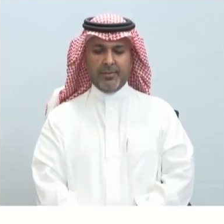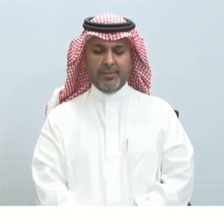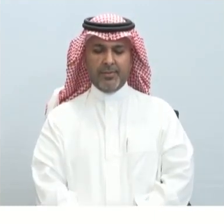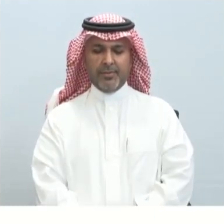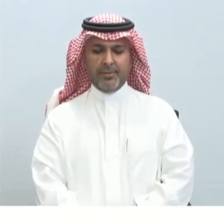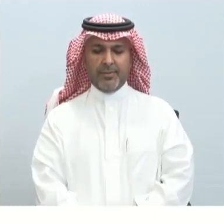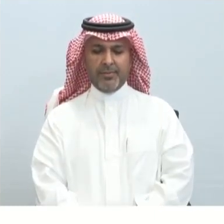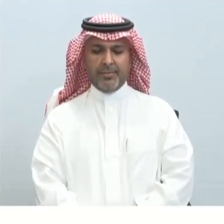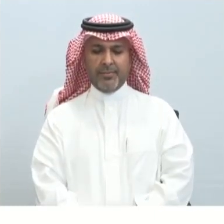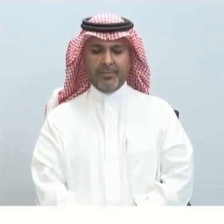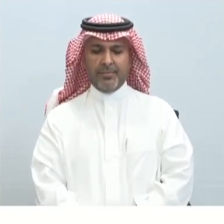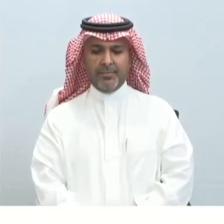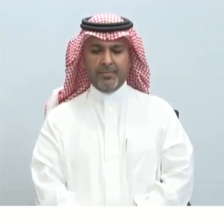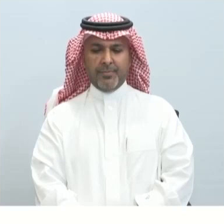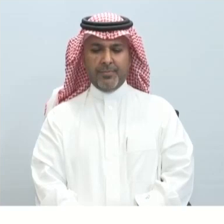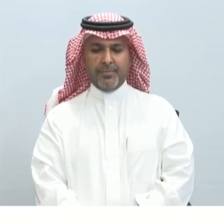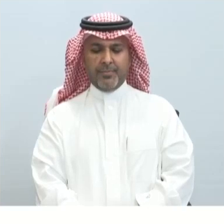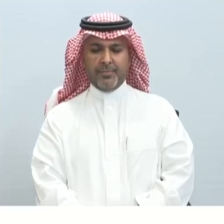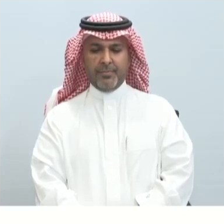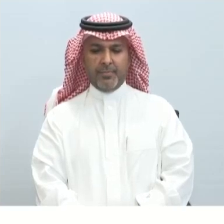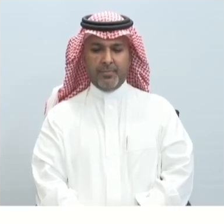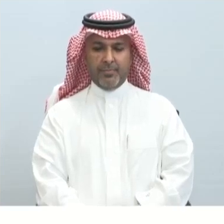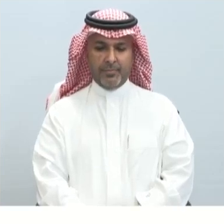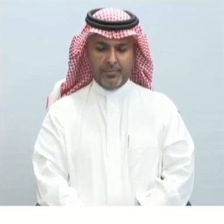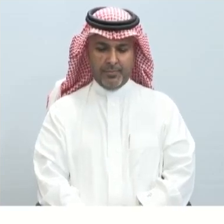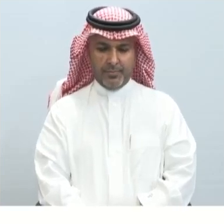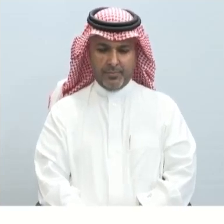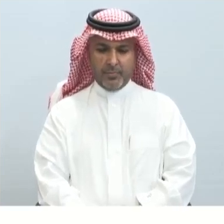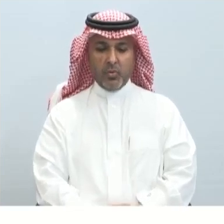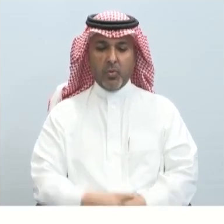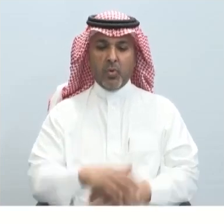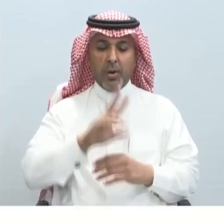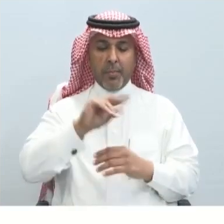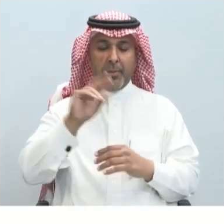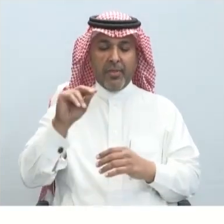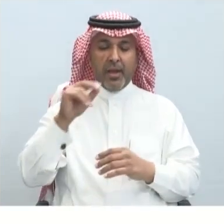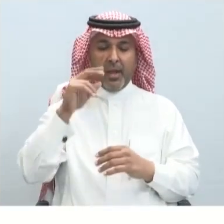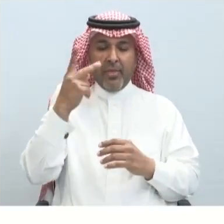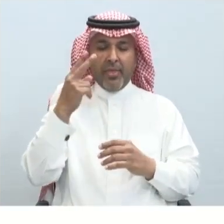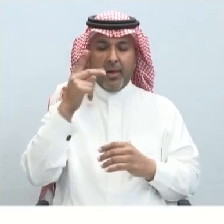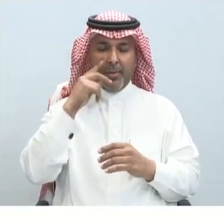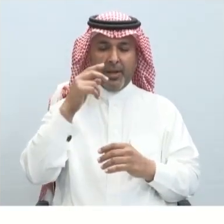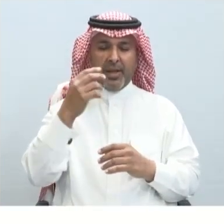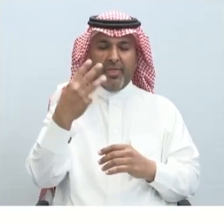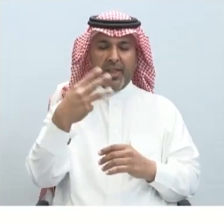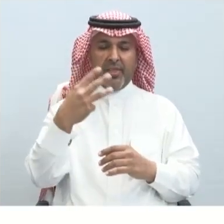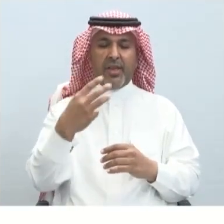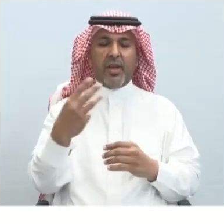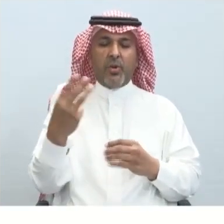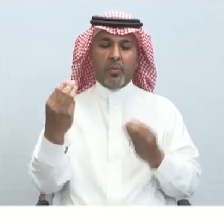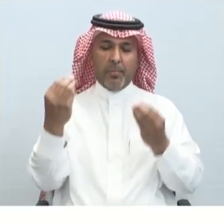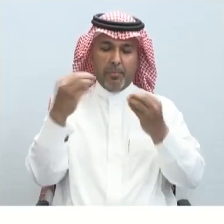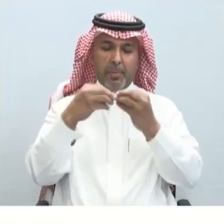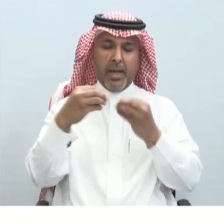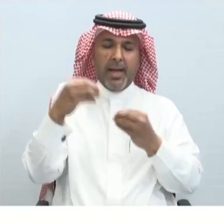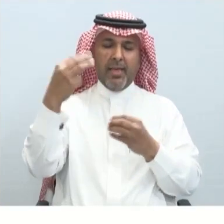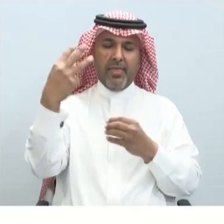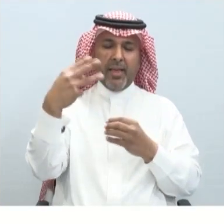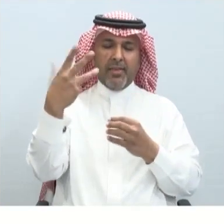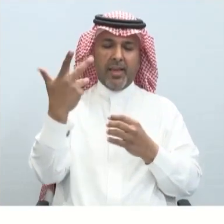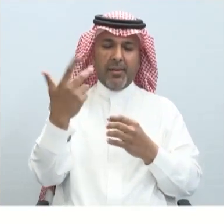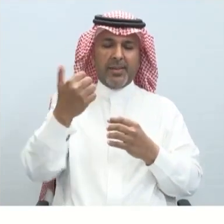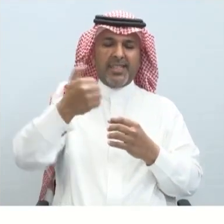بالانش المربع واخيرا لو تضاعفت الزاويه الى 60 درجه وبالتالي حتكون تسعه